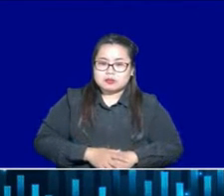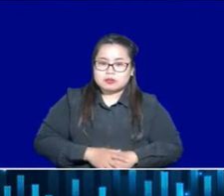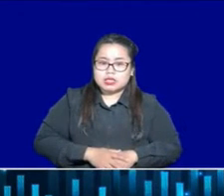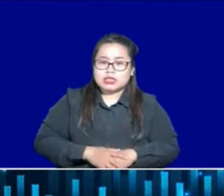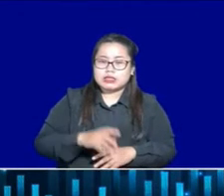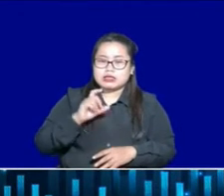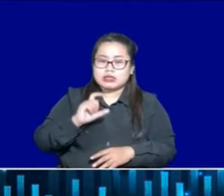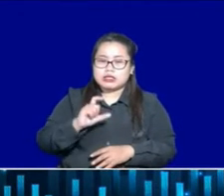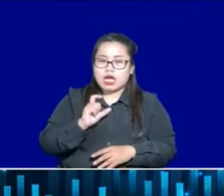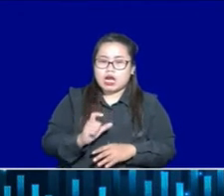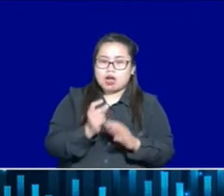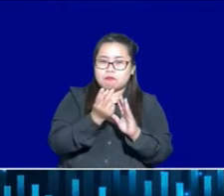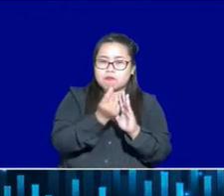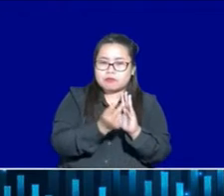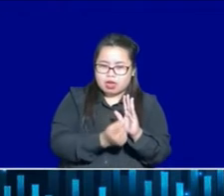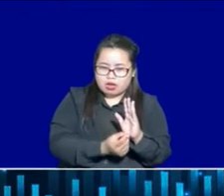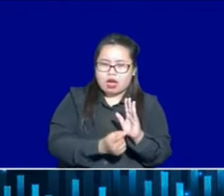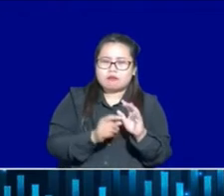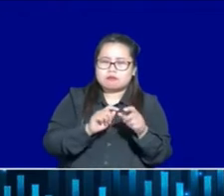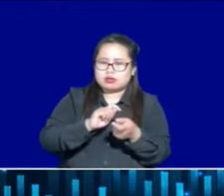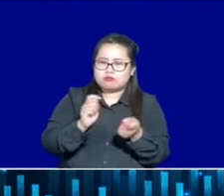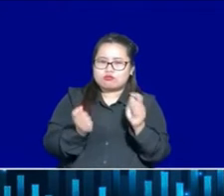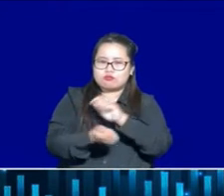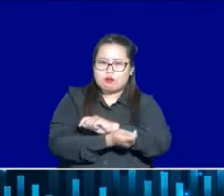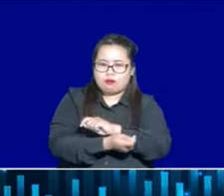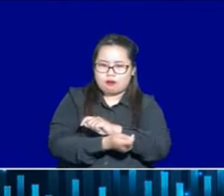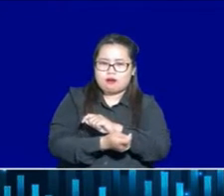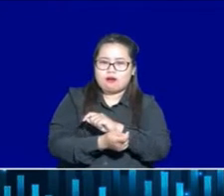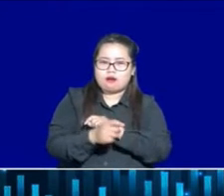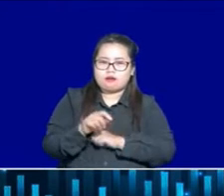cara pembiayaannya juga berubah.